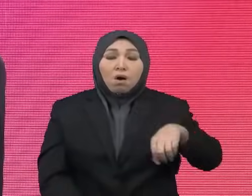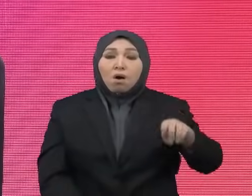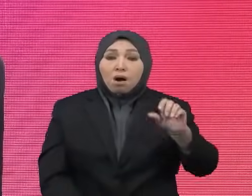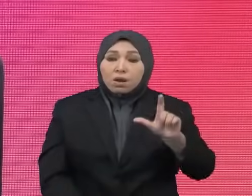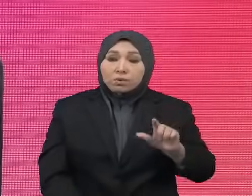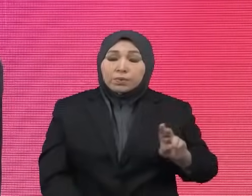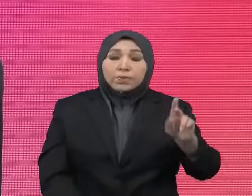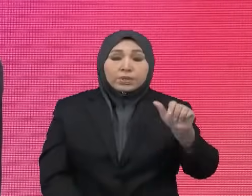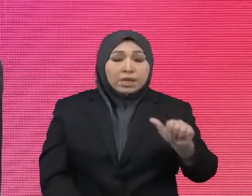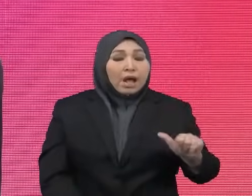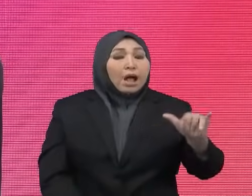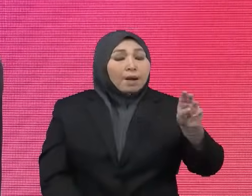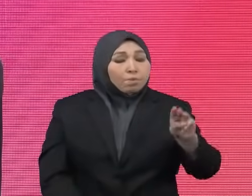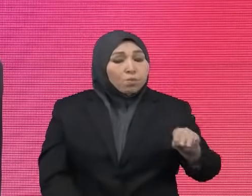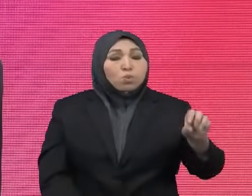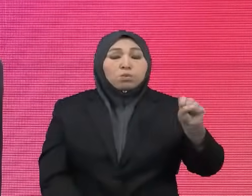Qalu.